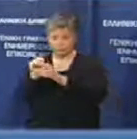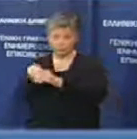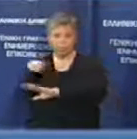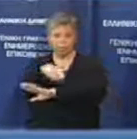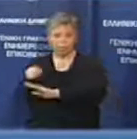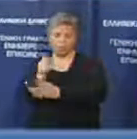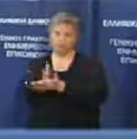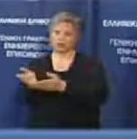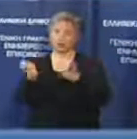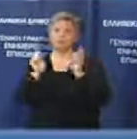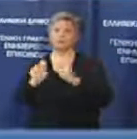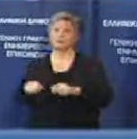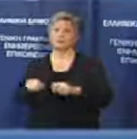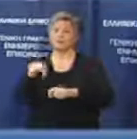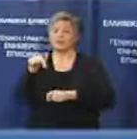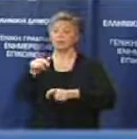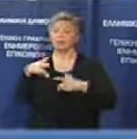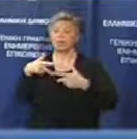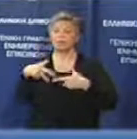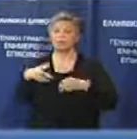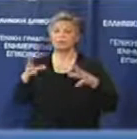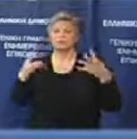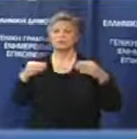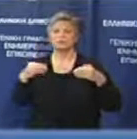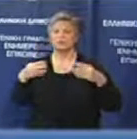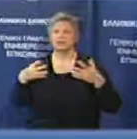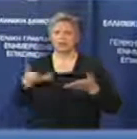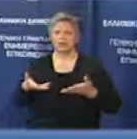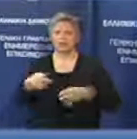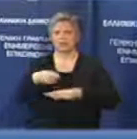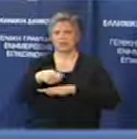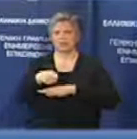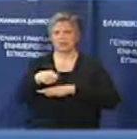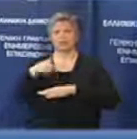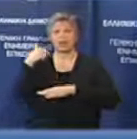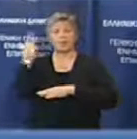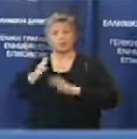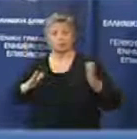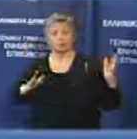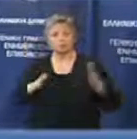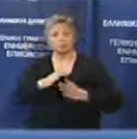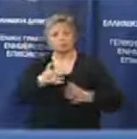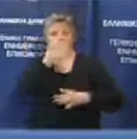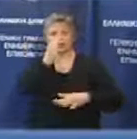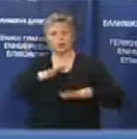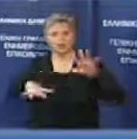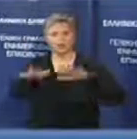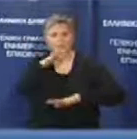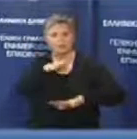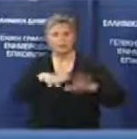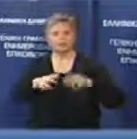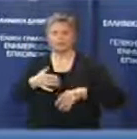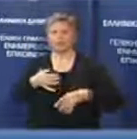στηρίζει τον Υπουργό, ο οποίος κάνει μεγάλη προσπάθεια απέναντι σε ζητήματα διαπλοκής και διαφθοράς, χωρίς